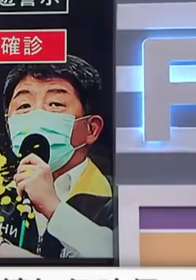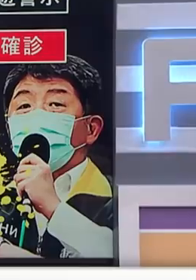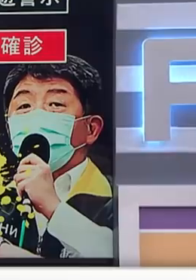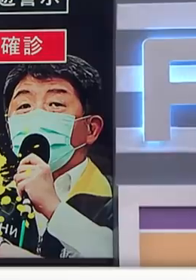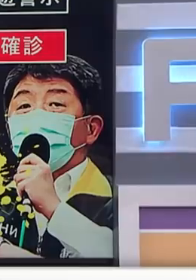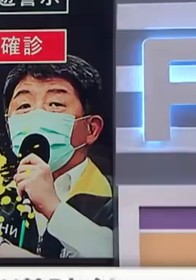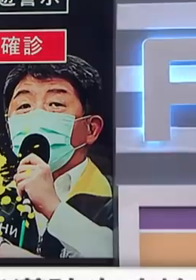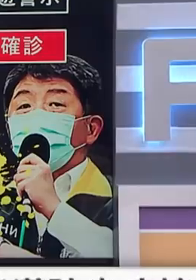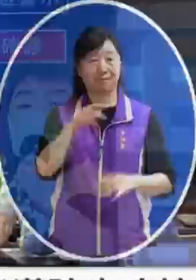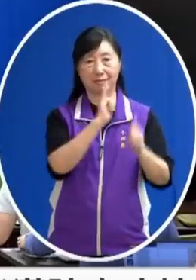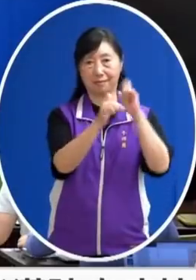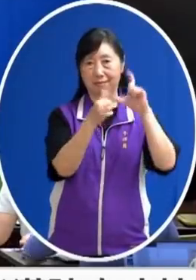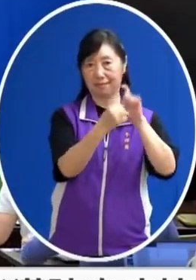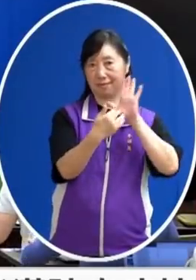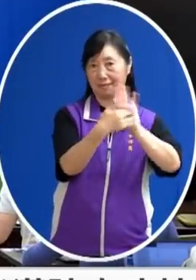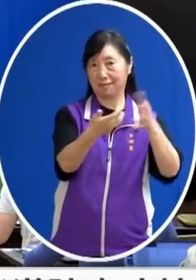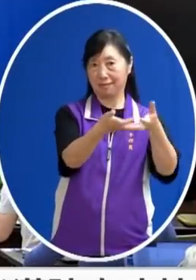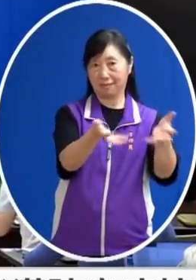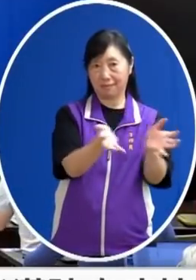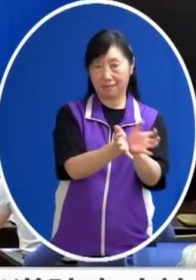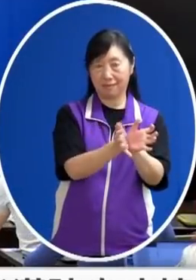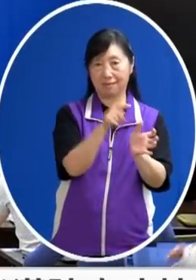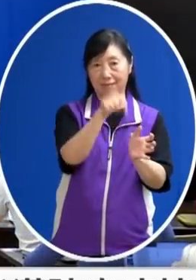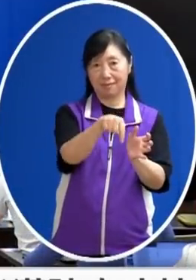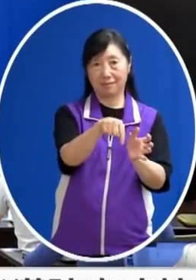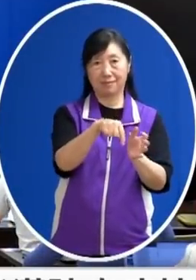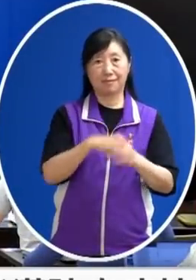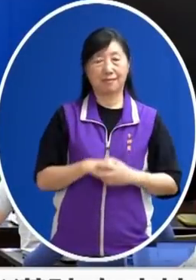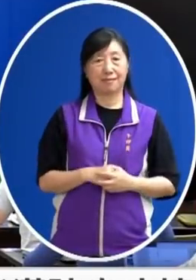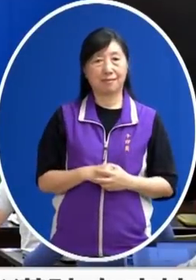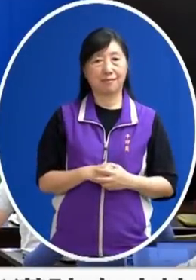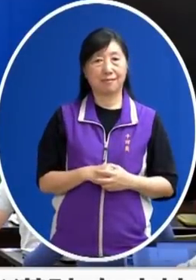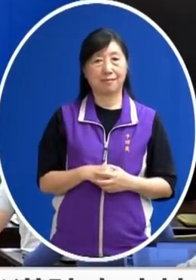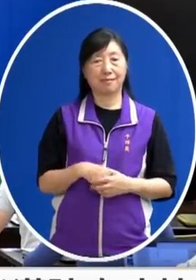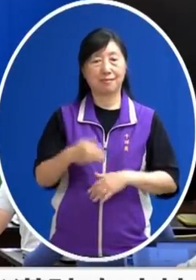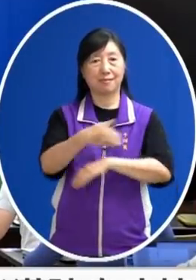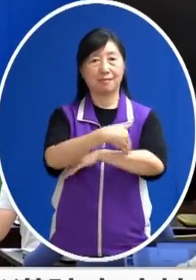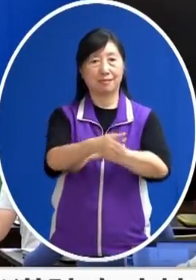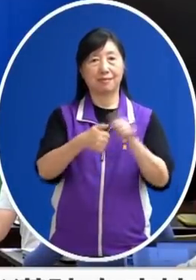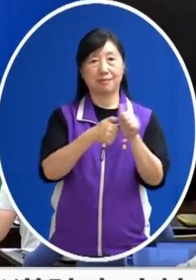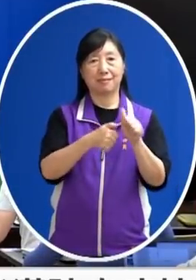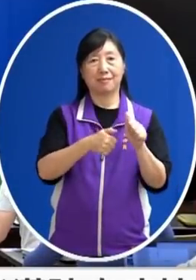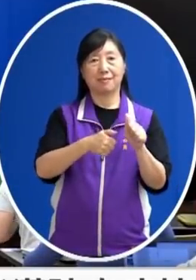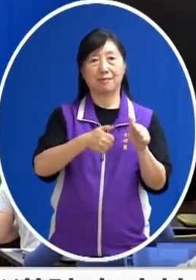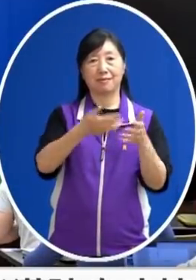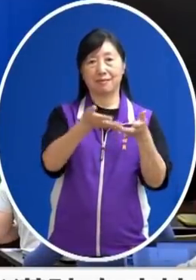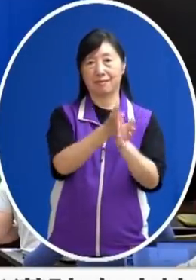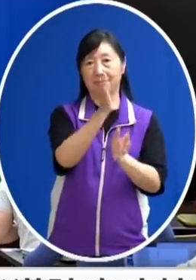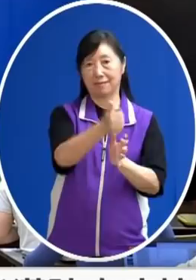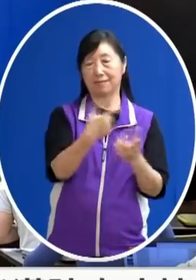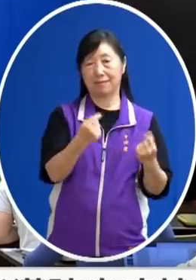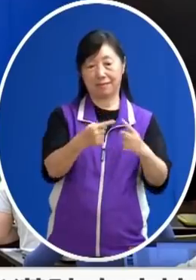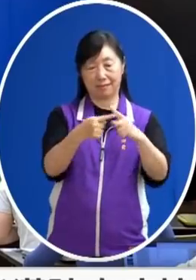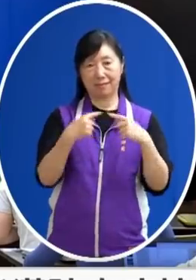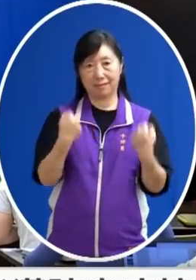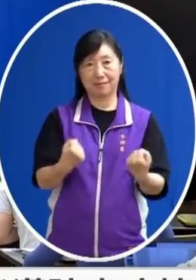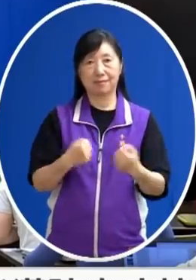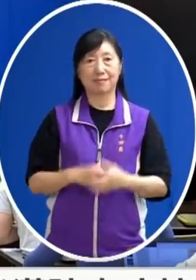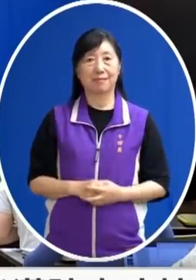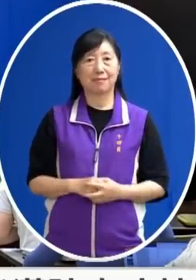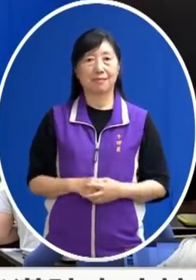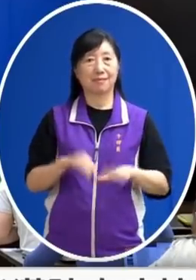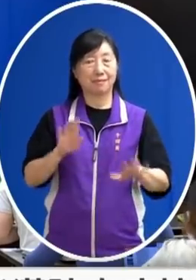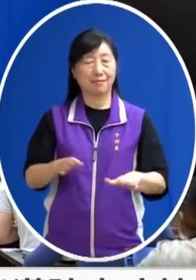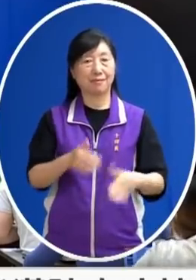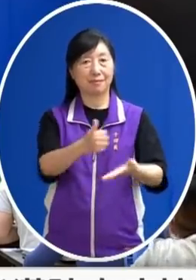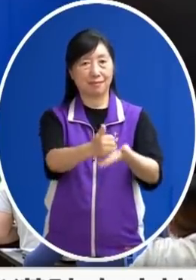的记者会。 好，社区防治组的庄仁祥副组长也同时在会场上。那现在就请我们指挥官跟